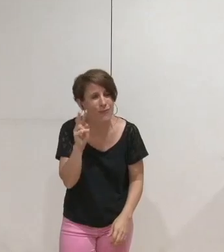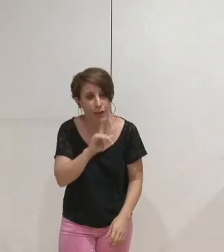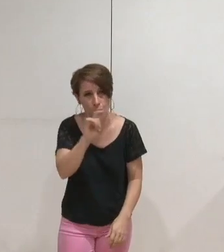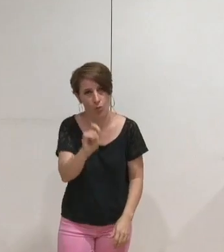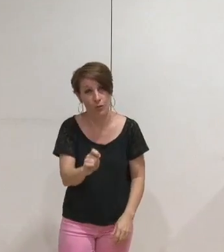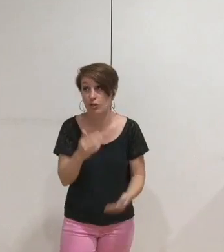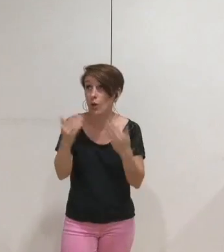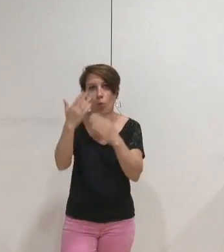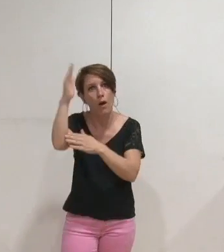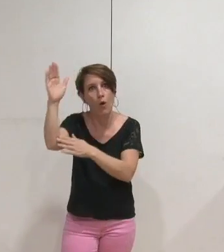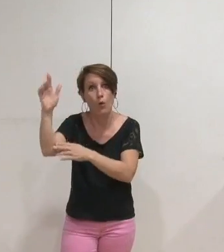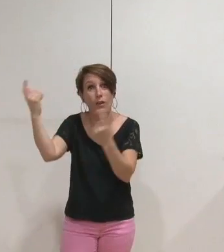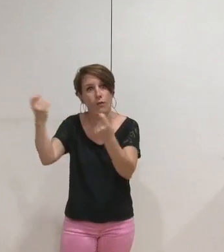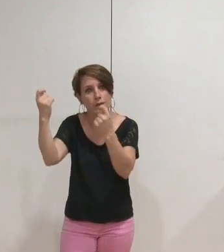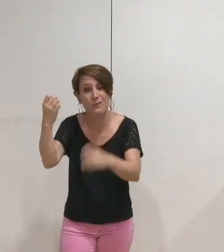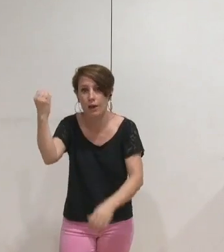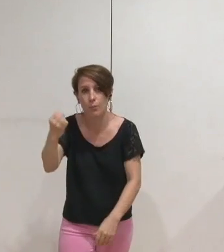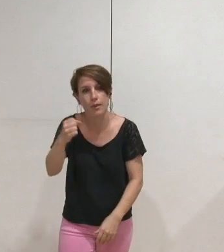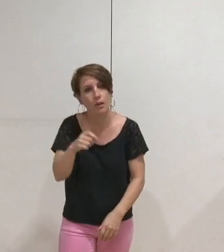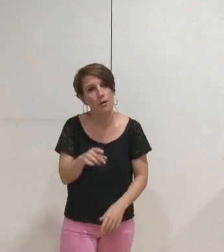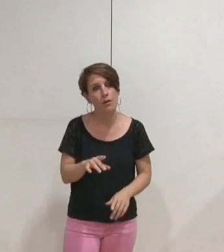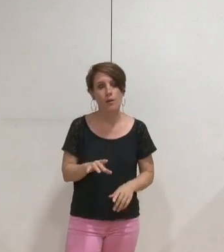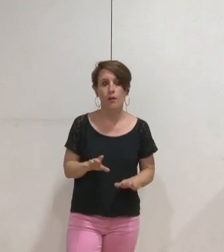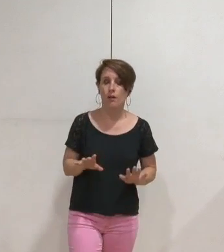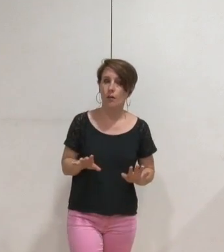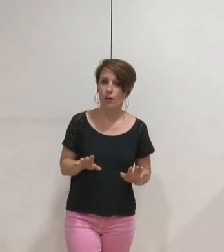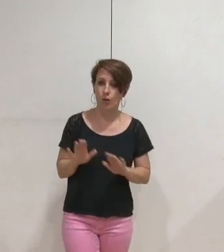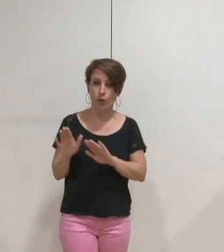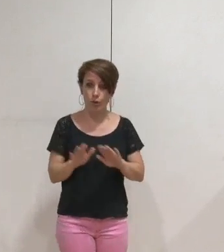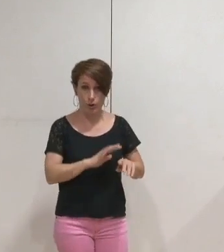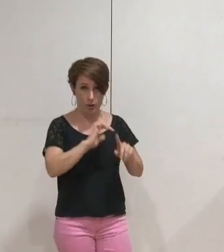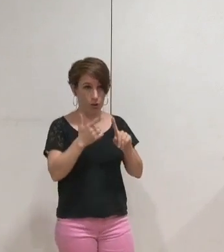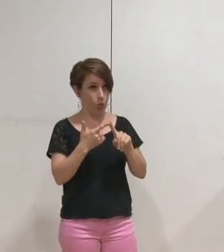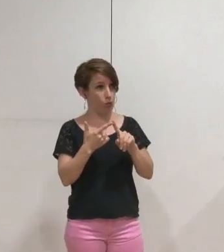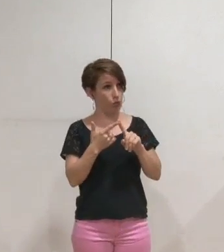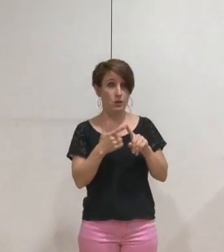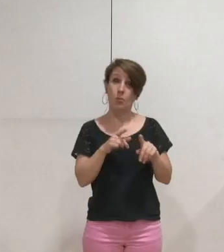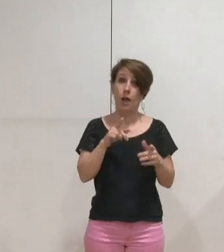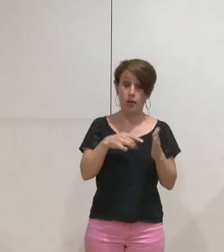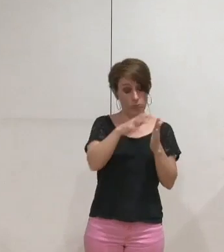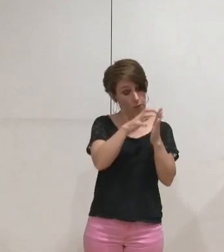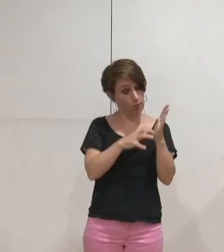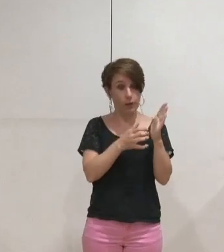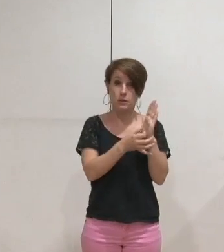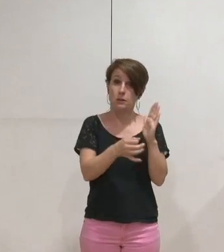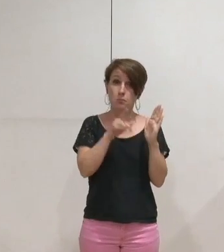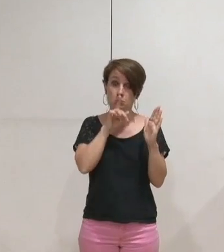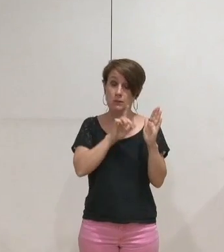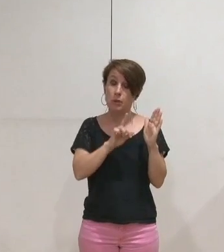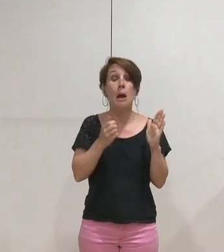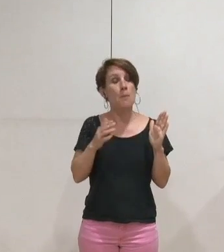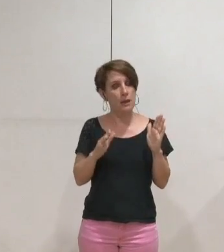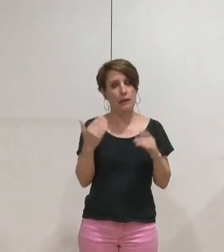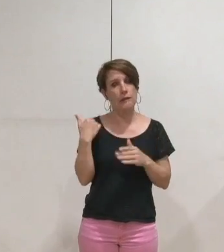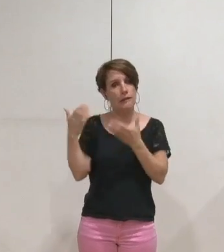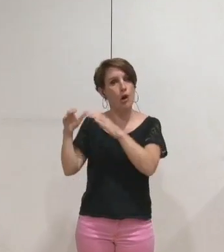à ce qui se fait ailleurs et deuxièmement par rapport au fait et ça ce n'est pas mentionné explicitement dans cette délibération mais je l'ai présenté en détail